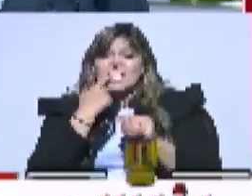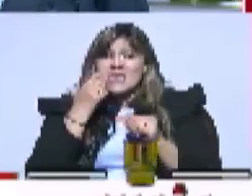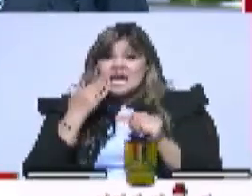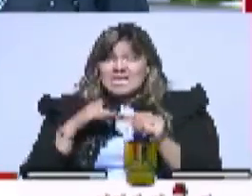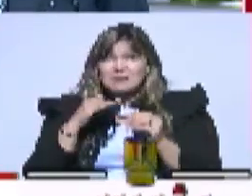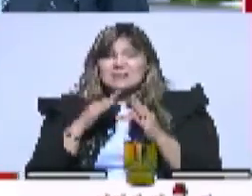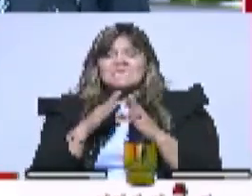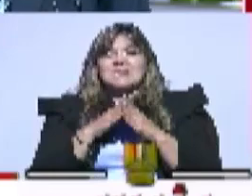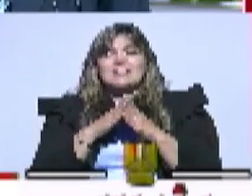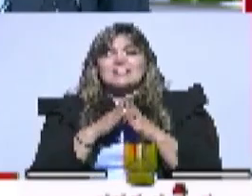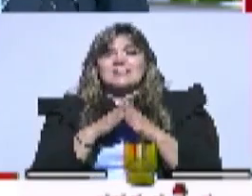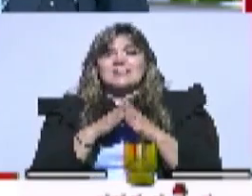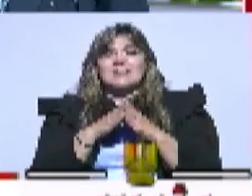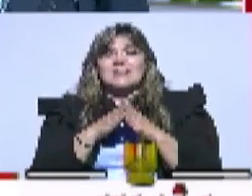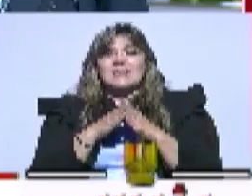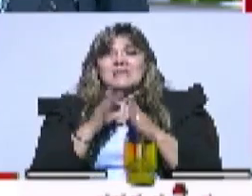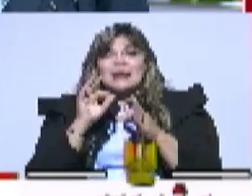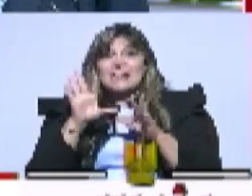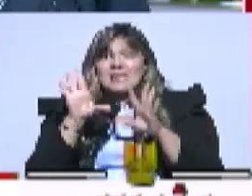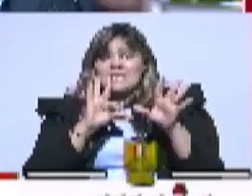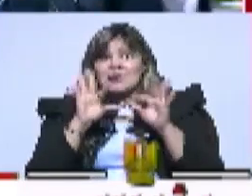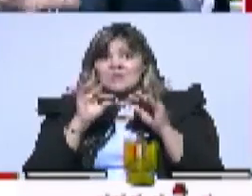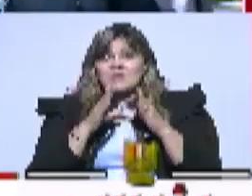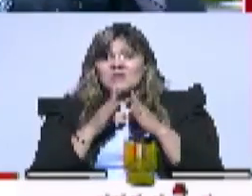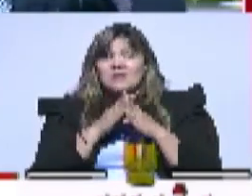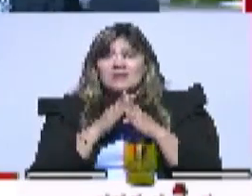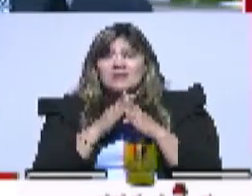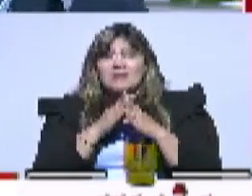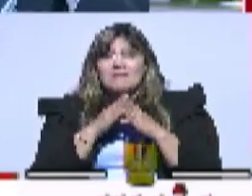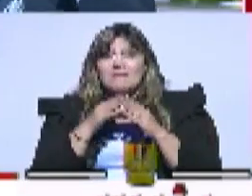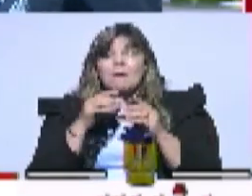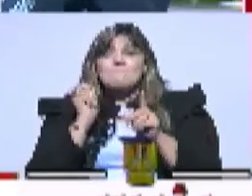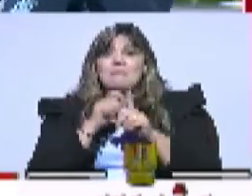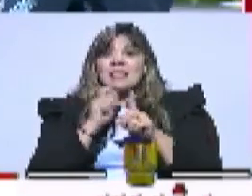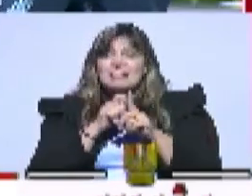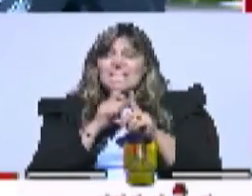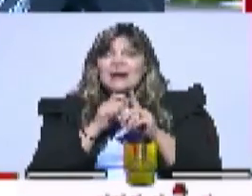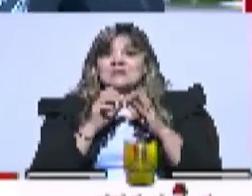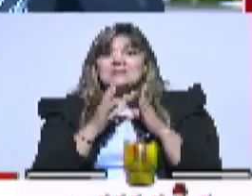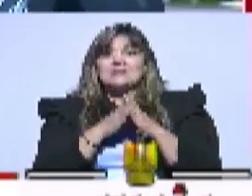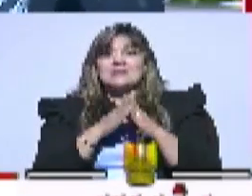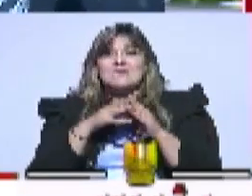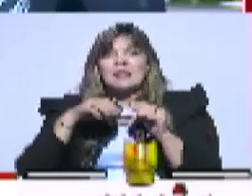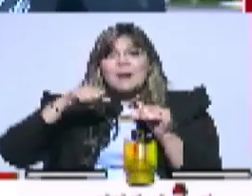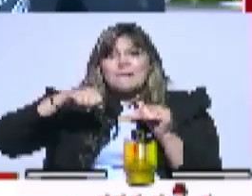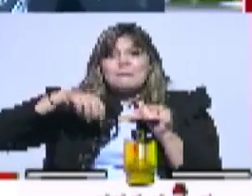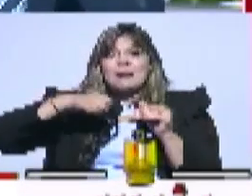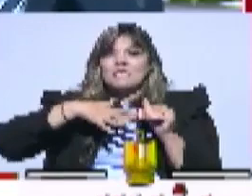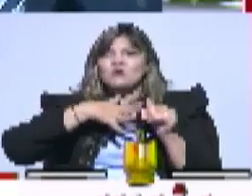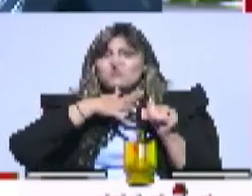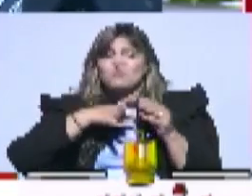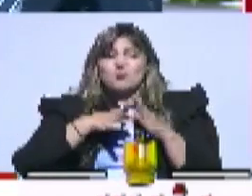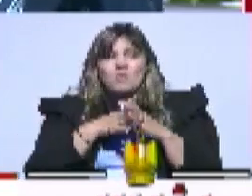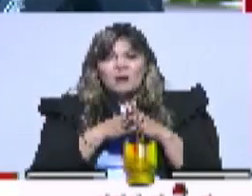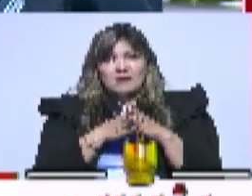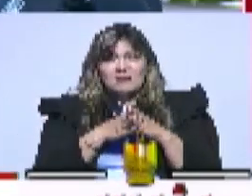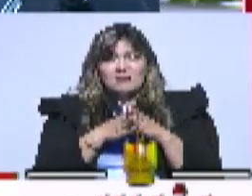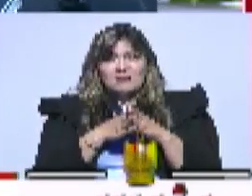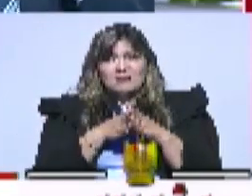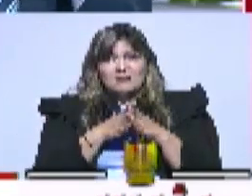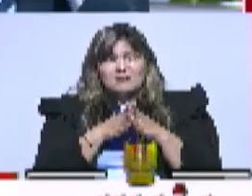السن اللي كان بيتم الاختيار عليه بعد تعديل مجلس الشيوخ وعودته